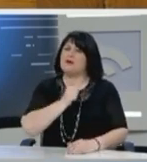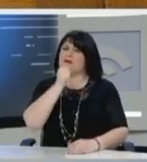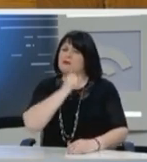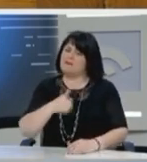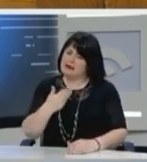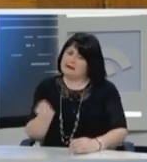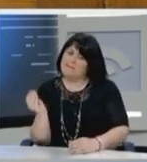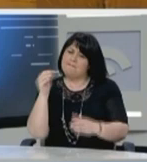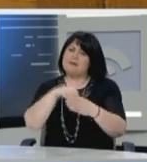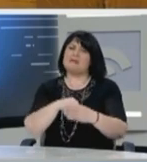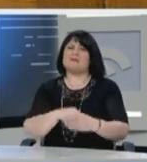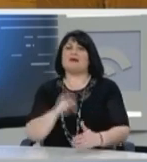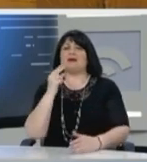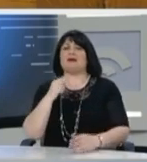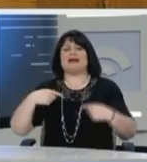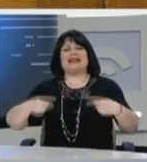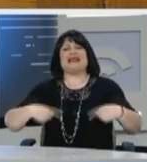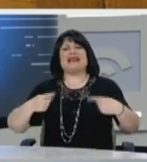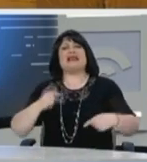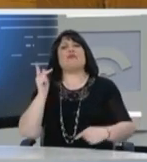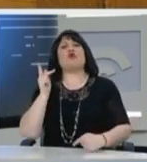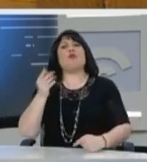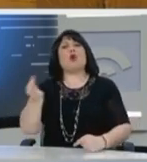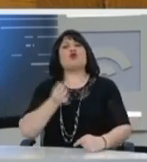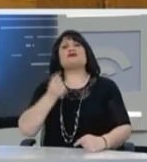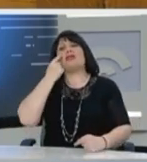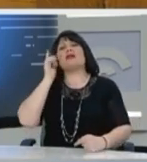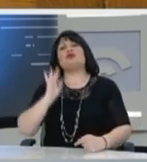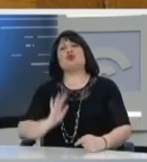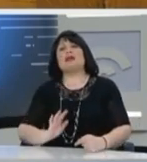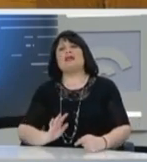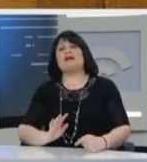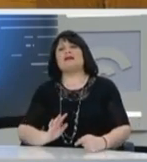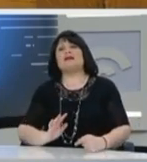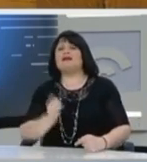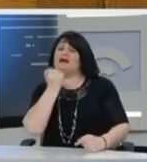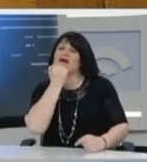το δίδαγμα δεν το είδε ο κύριος Κυμπουρόπουλος. Αν δεν το είδε,